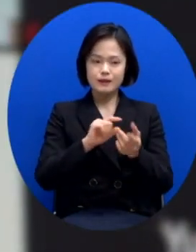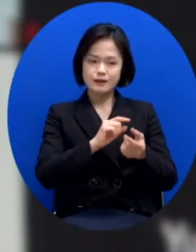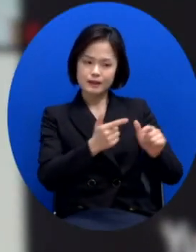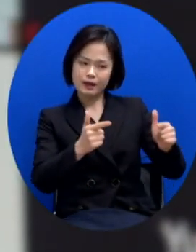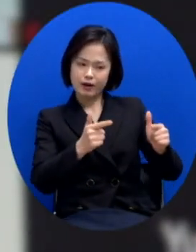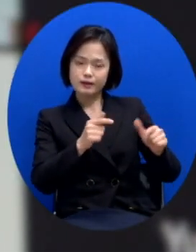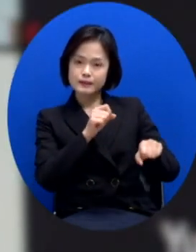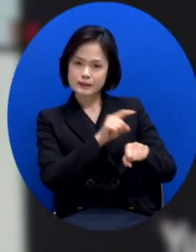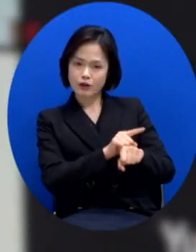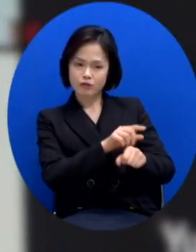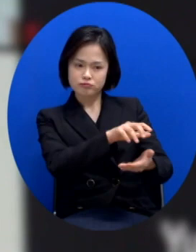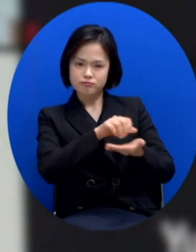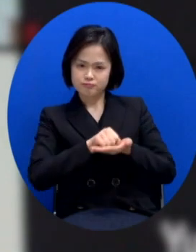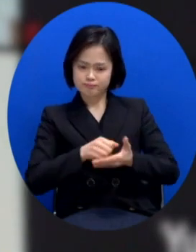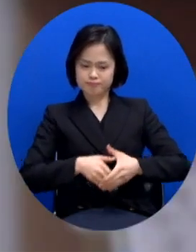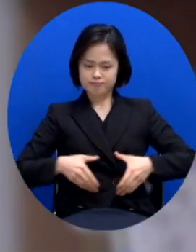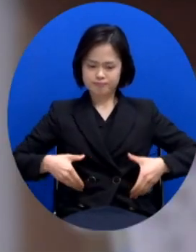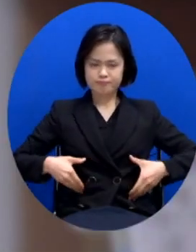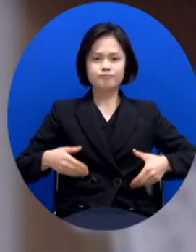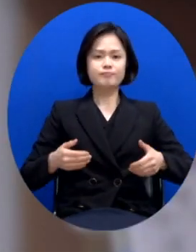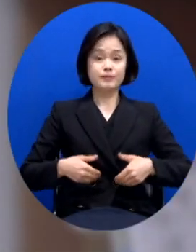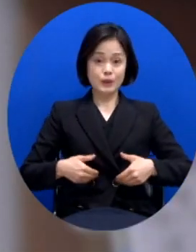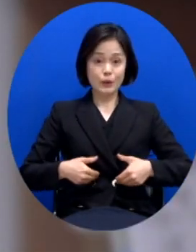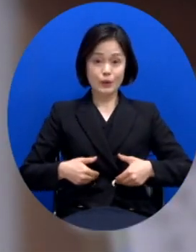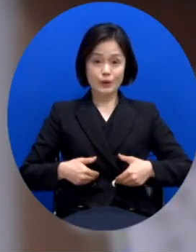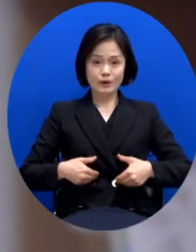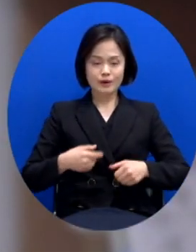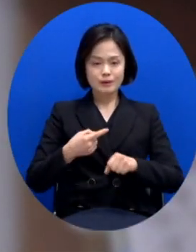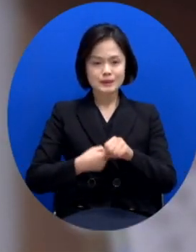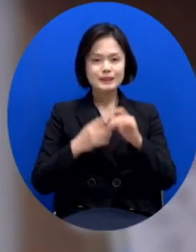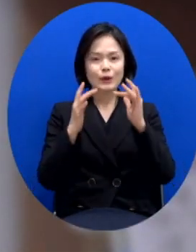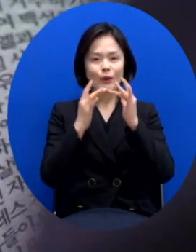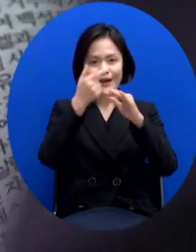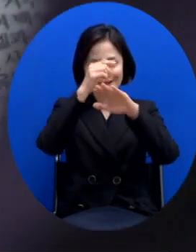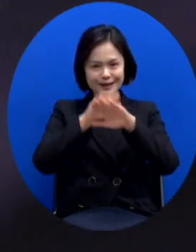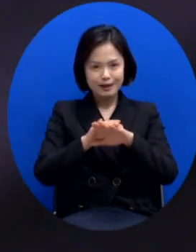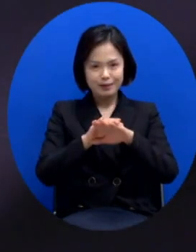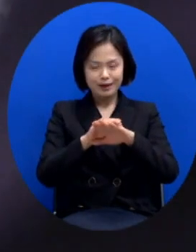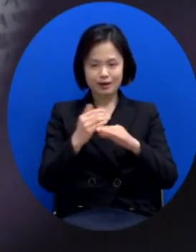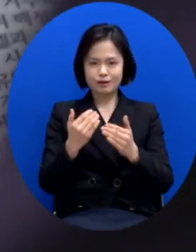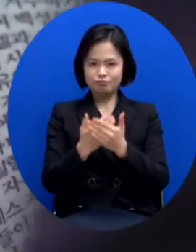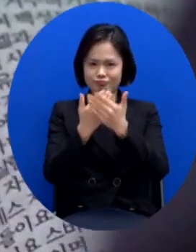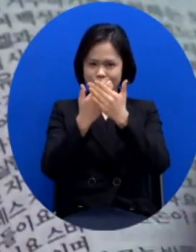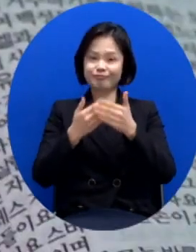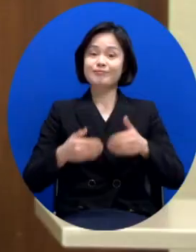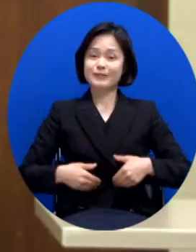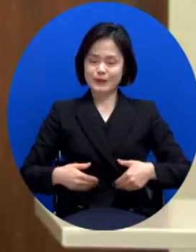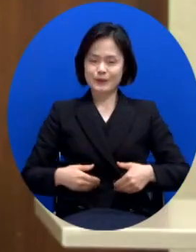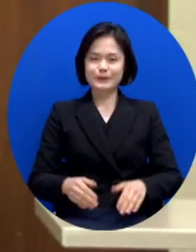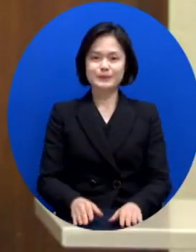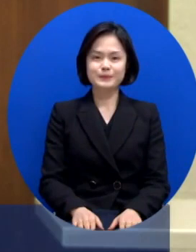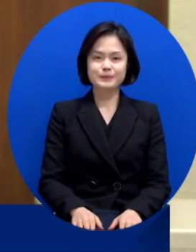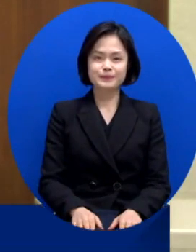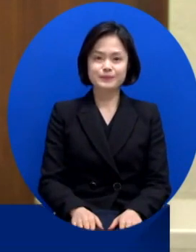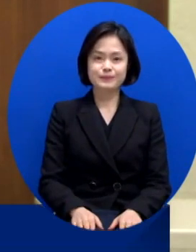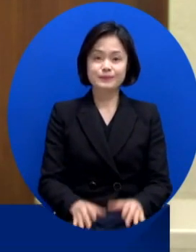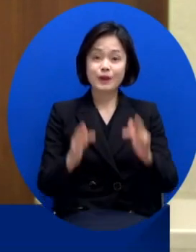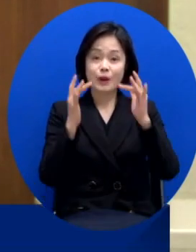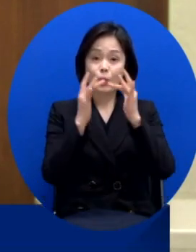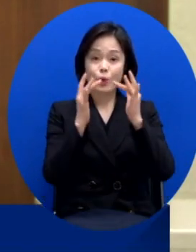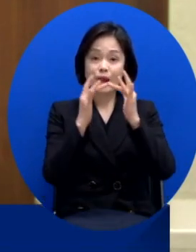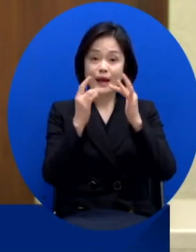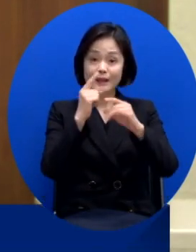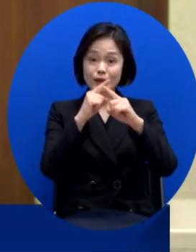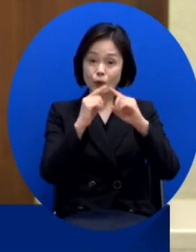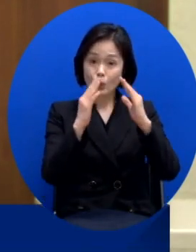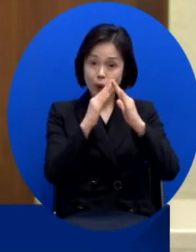통섭의 목회가 요구된다 며 온라인에서의 사역을 더 활성화해야 한다고 강조합니다 온라인 교회라고 하는